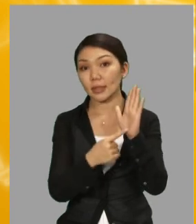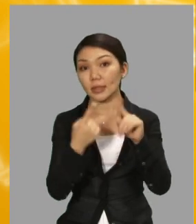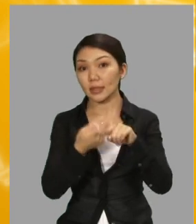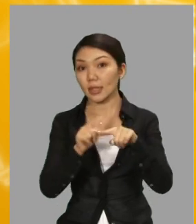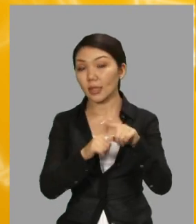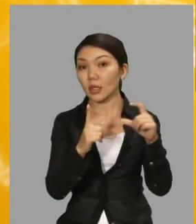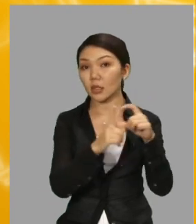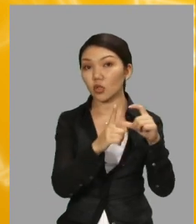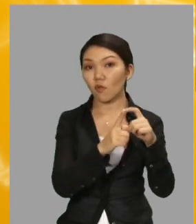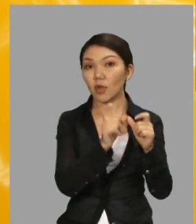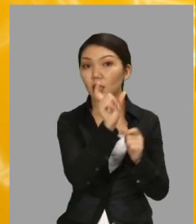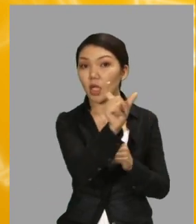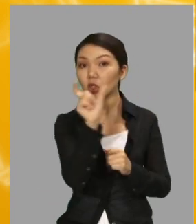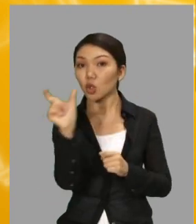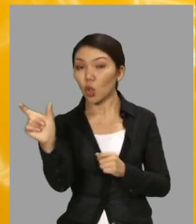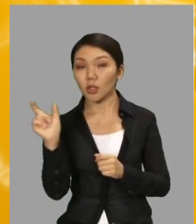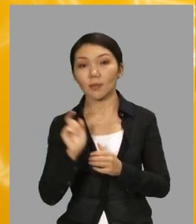слоги.